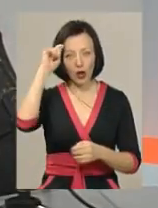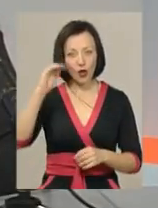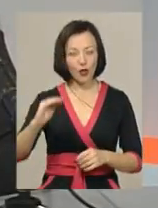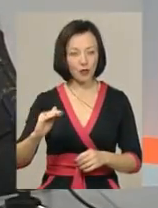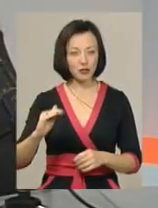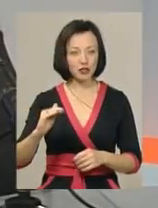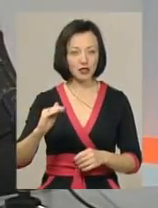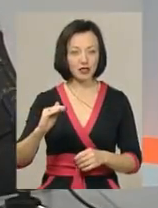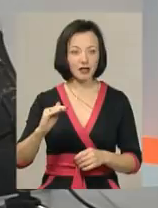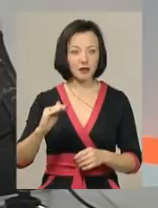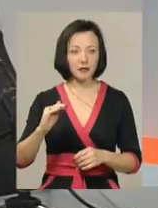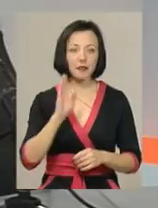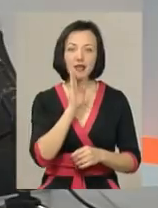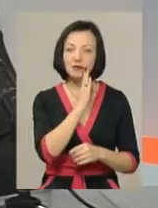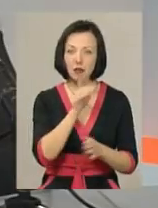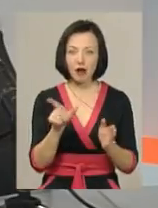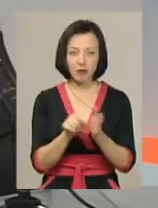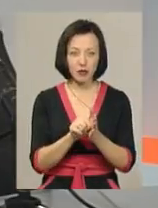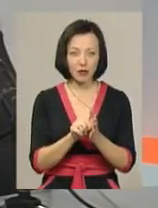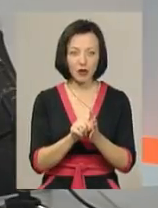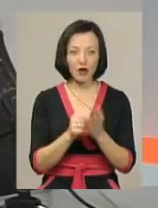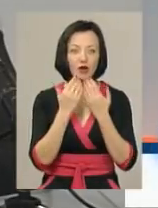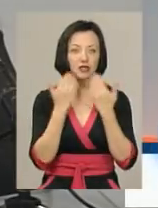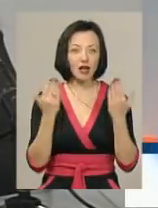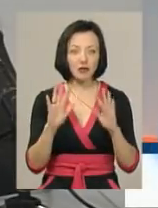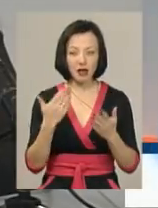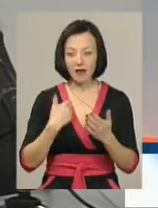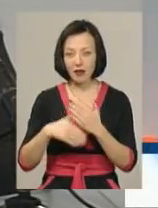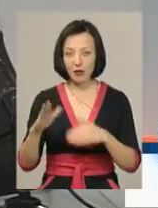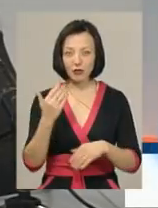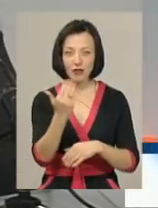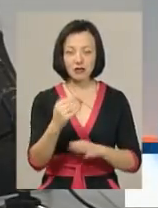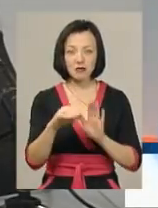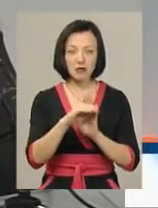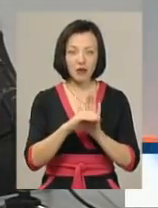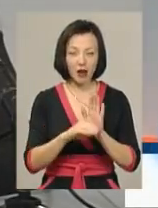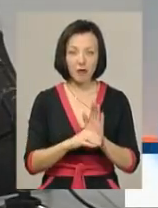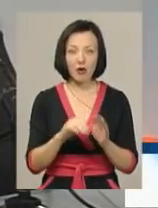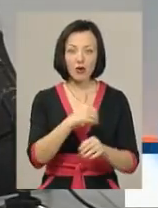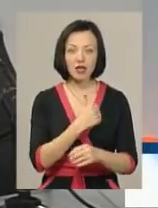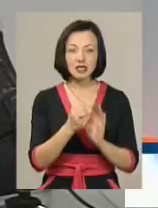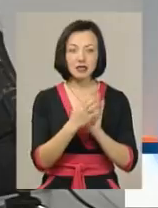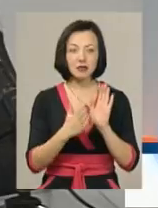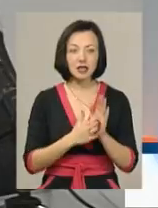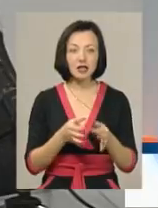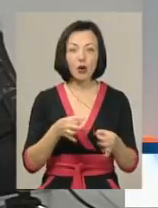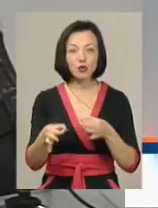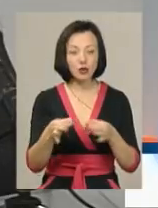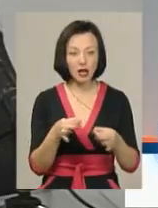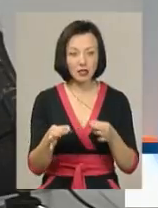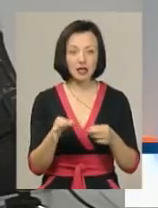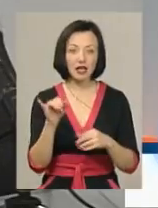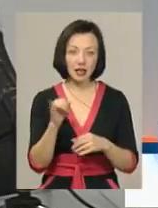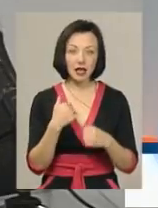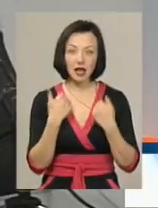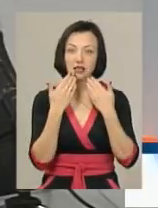хлопчик відвідувач з мамою от в останню мить Я вже виходила до вас на Передачу вони хотіли записатись на консультацію ну і